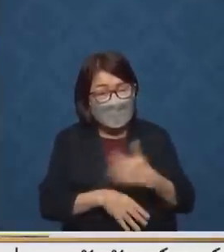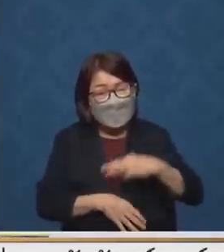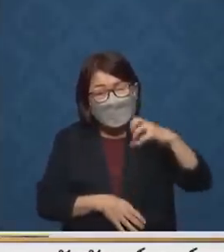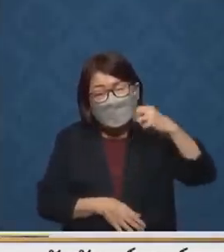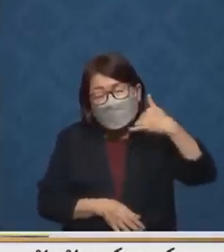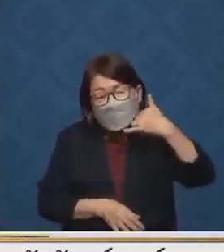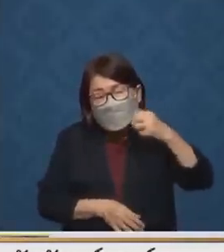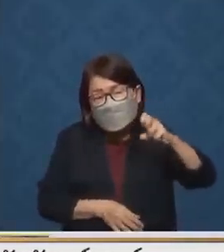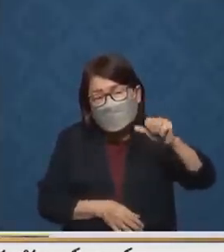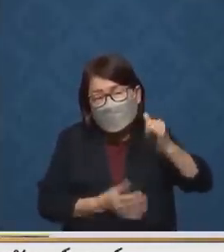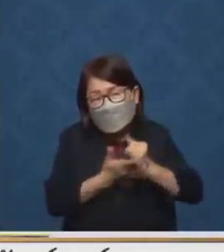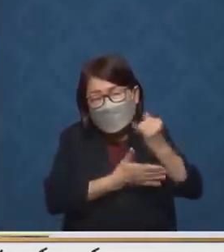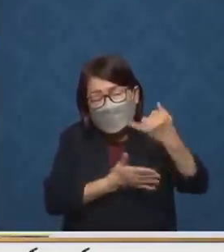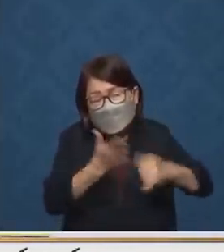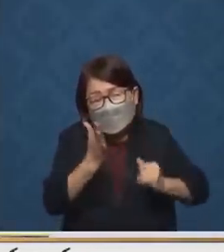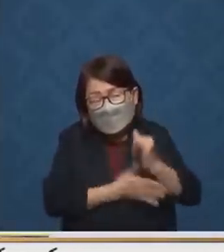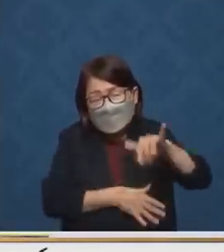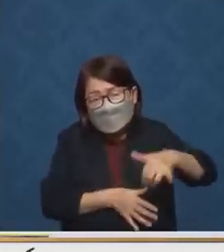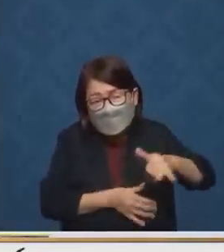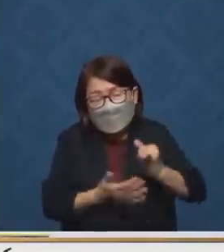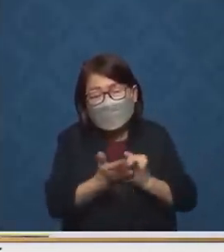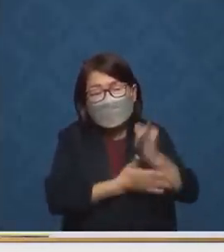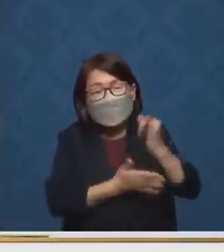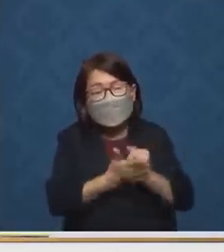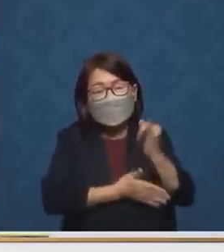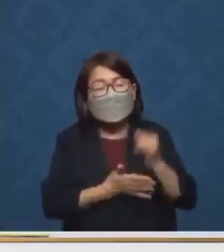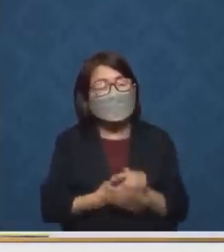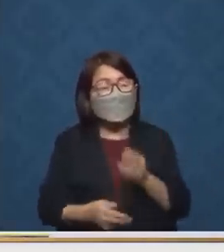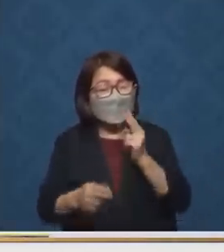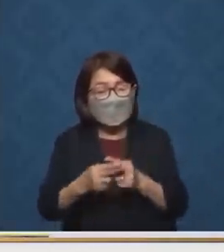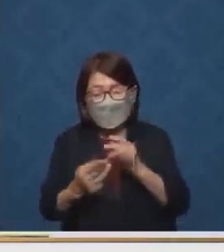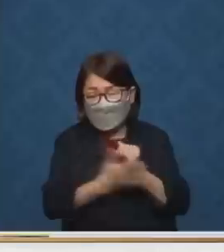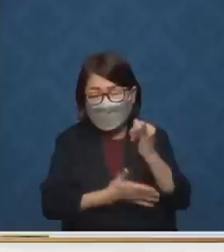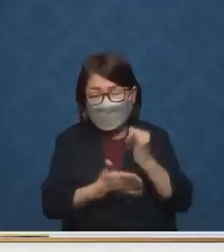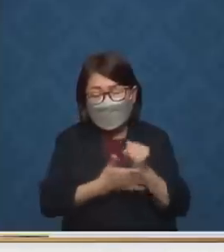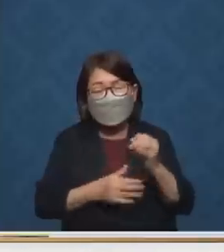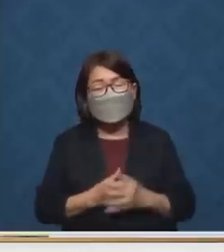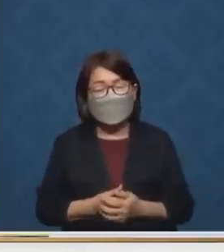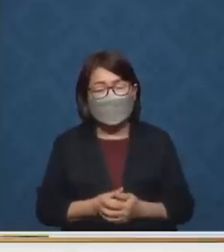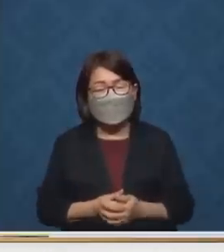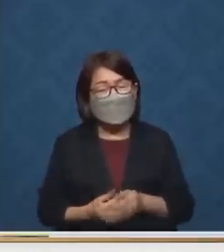รแล้ 2-3 คนรับสายแล้วก็ตรง ตรงคนเบ สิบจ่าิบเอก